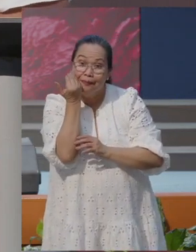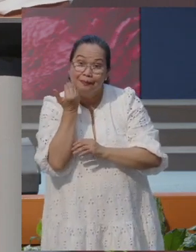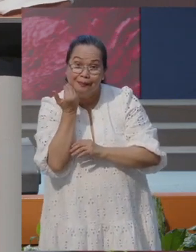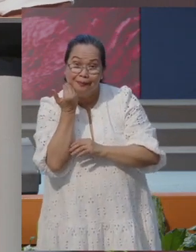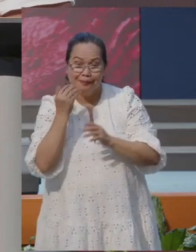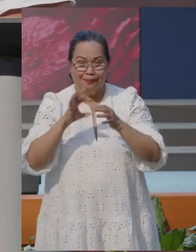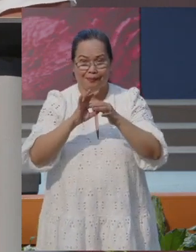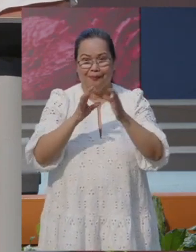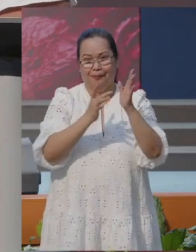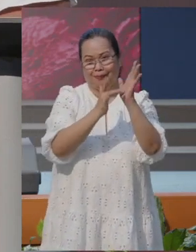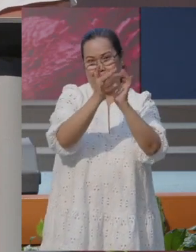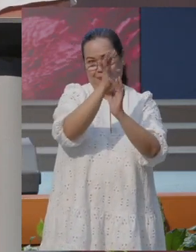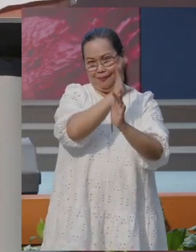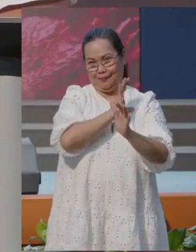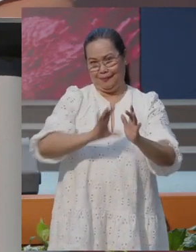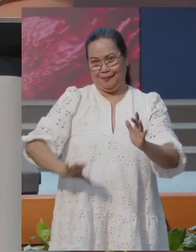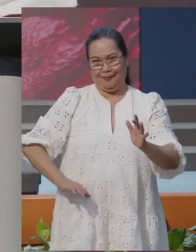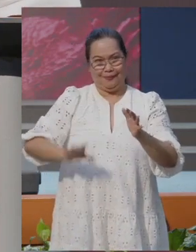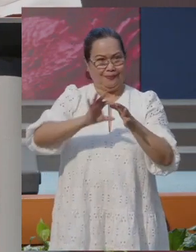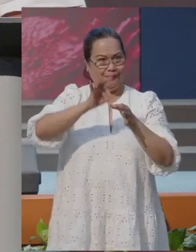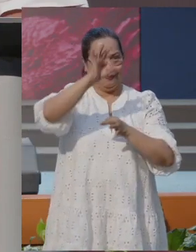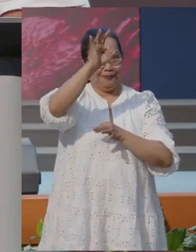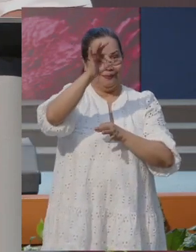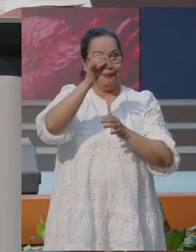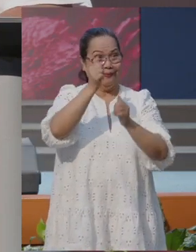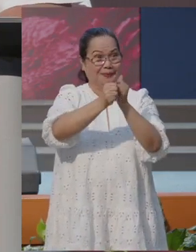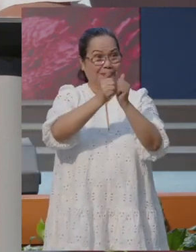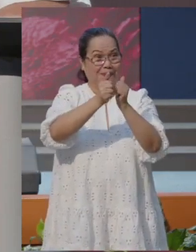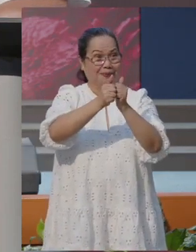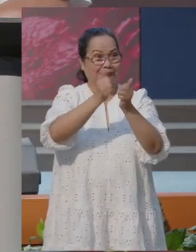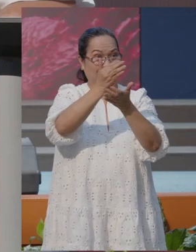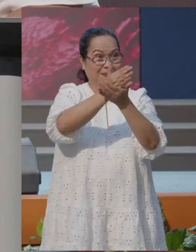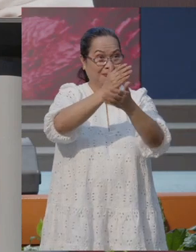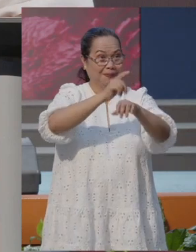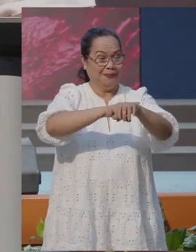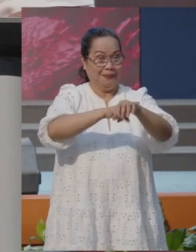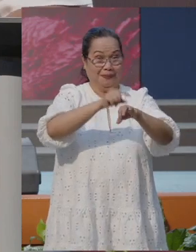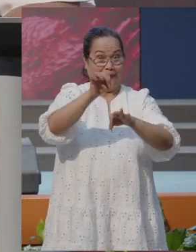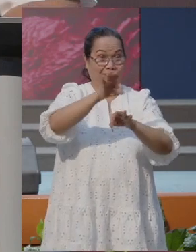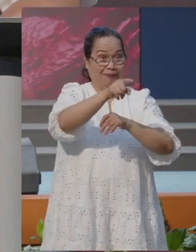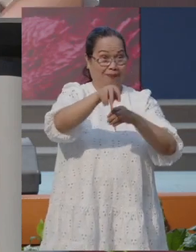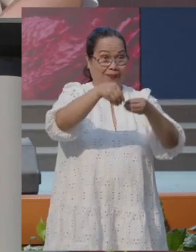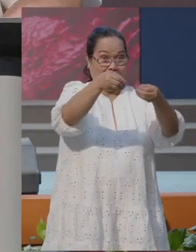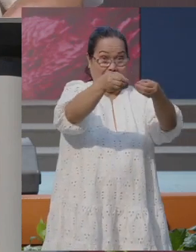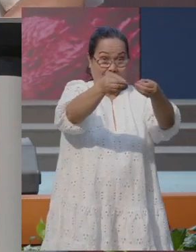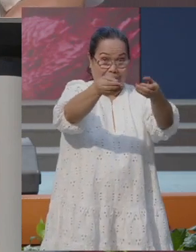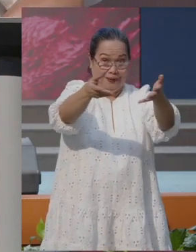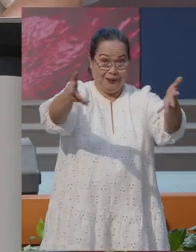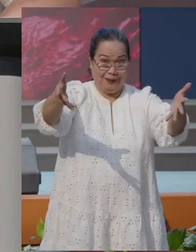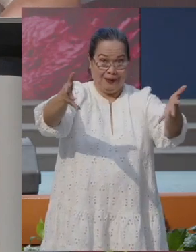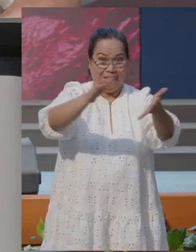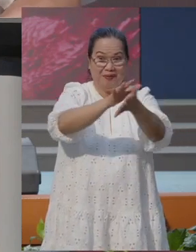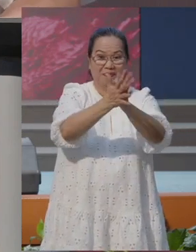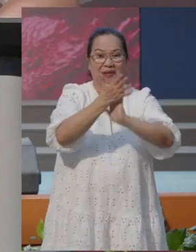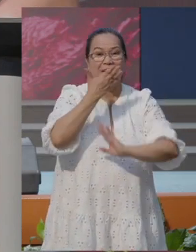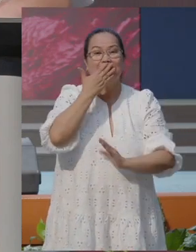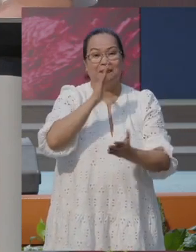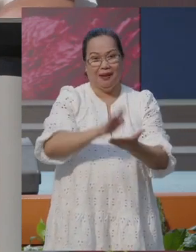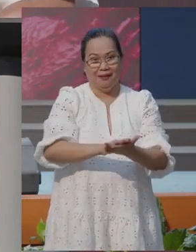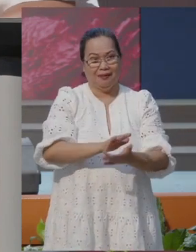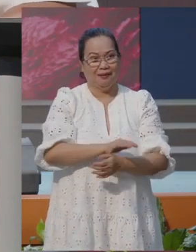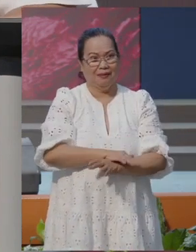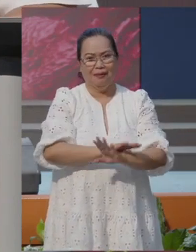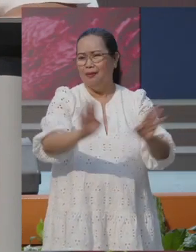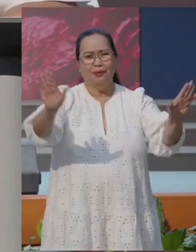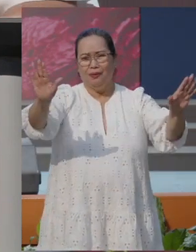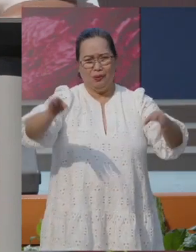Kristo. So kung minsan, yung pagbibigay natin nakakasama, huwag kayong